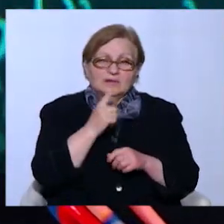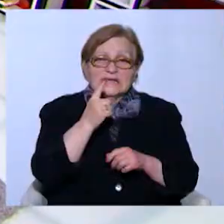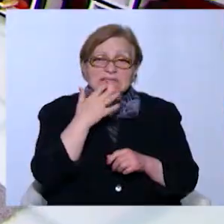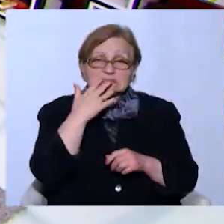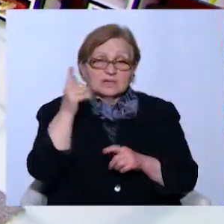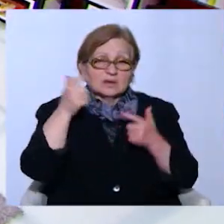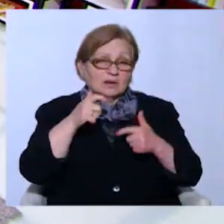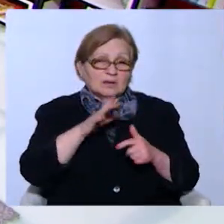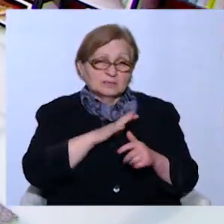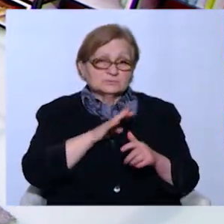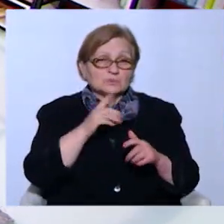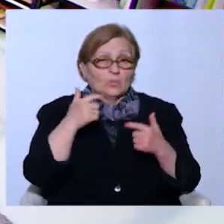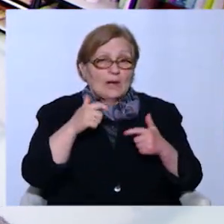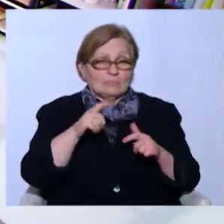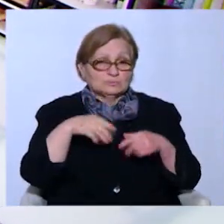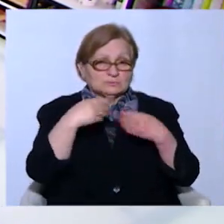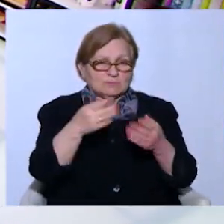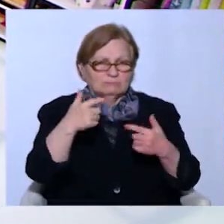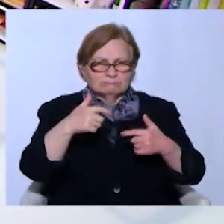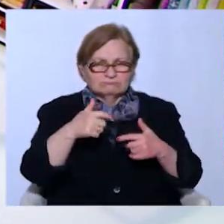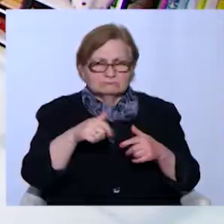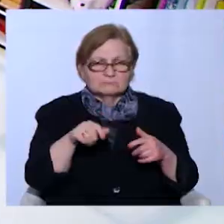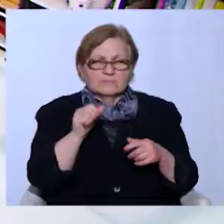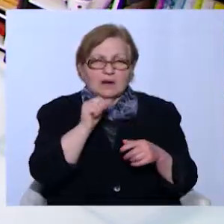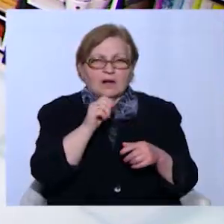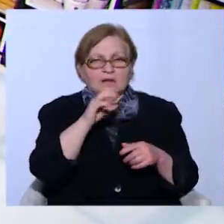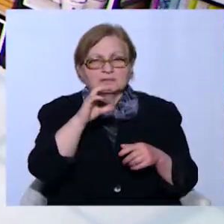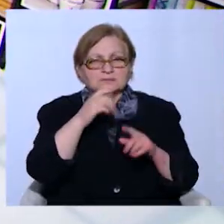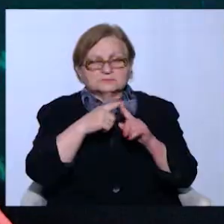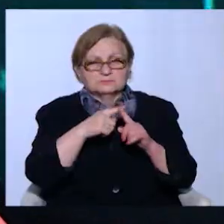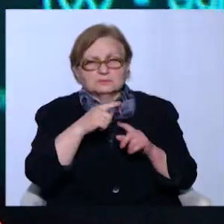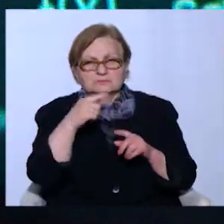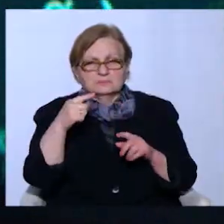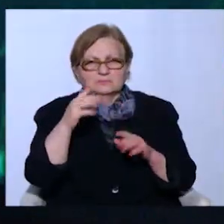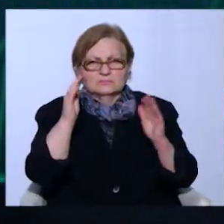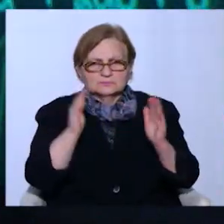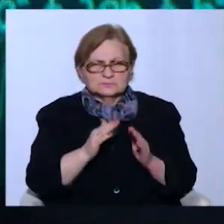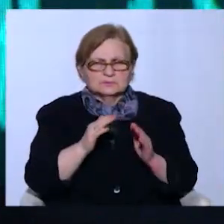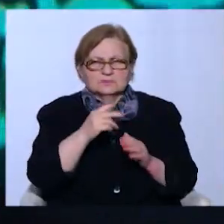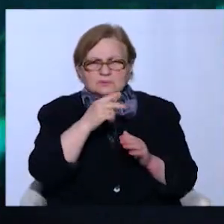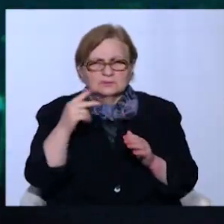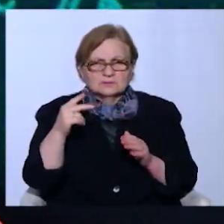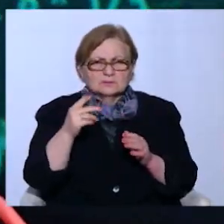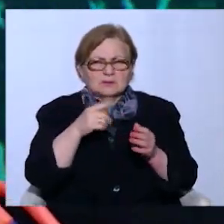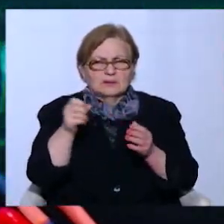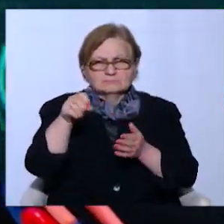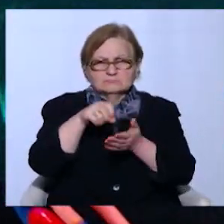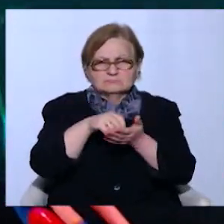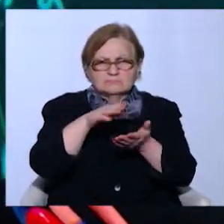გამოცდაზე შემოთავაზებული იყო აი ესეთი ამოცანა. ax კვადრატ პლუს bx პლუს c ნაკლებია უტოლობის ამონახსნი